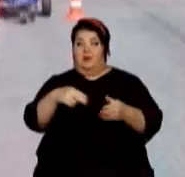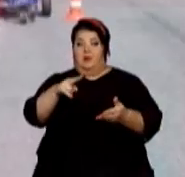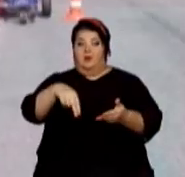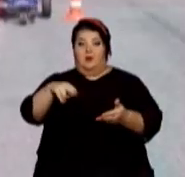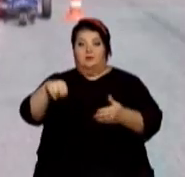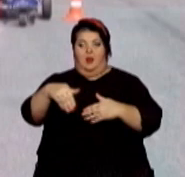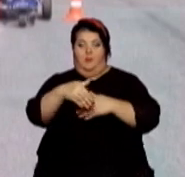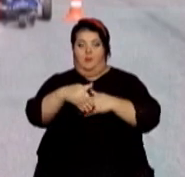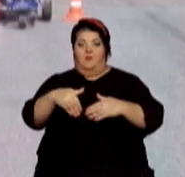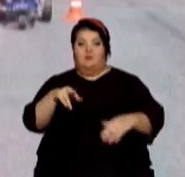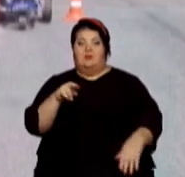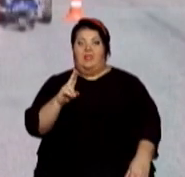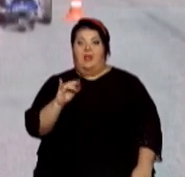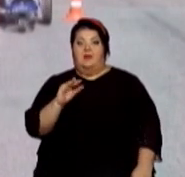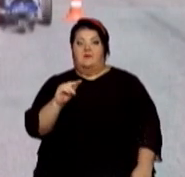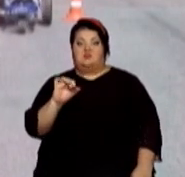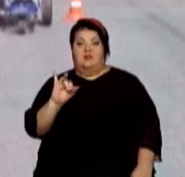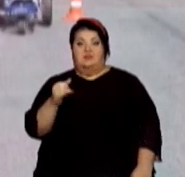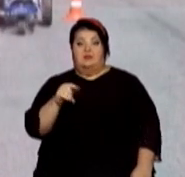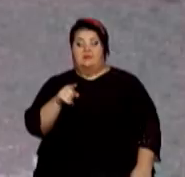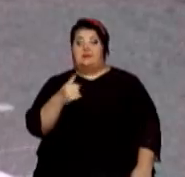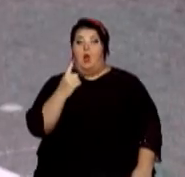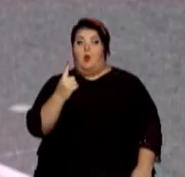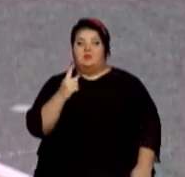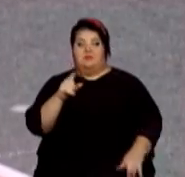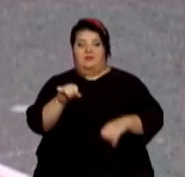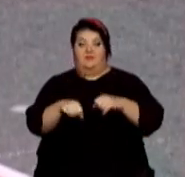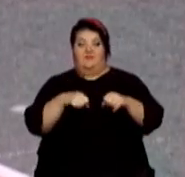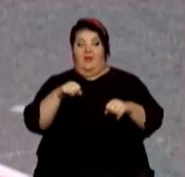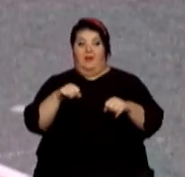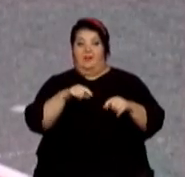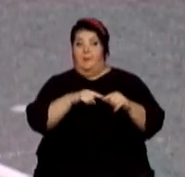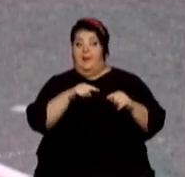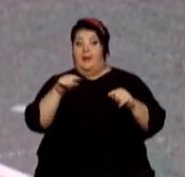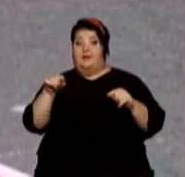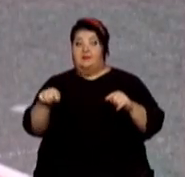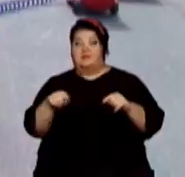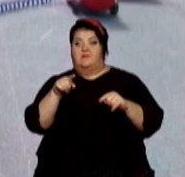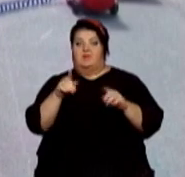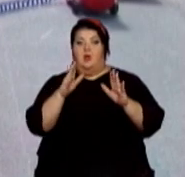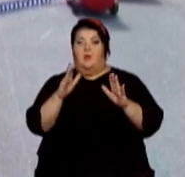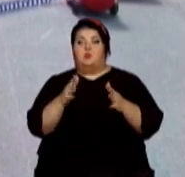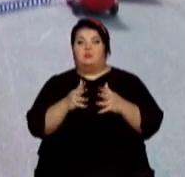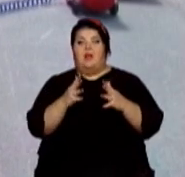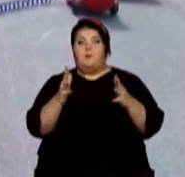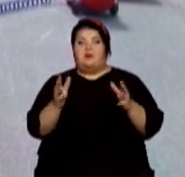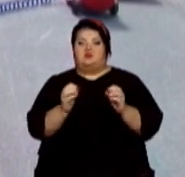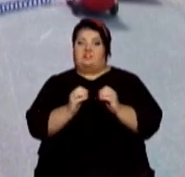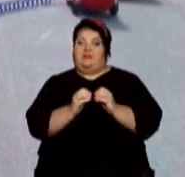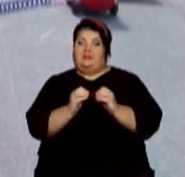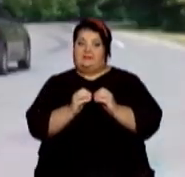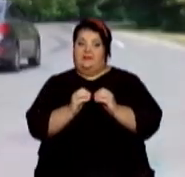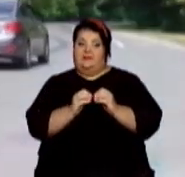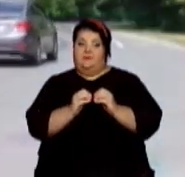вулиці Яківчанській. Це один із велопереїздів. Їх на цій вулиці буде більше 10.